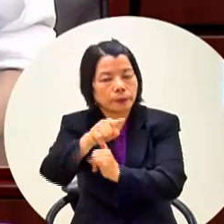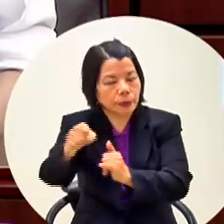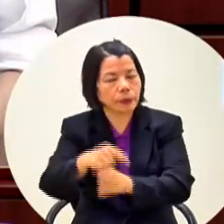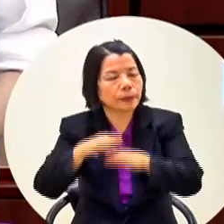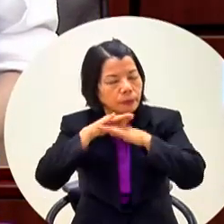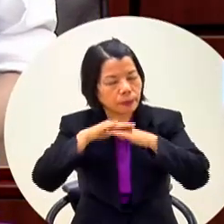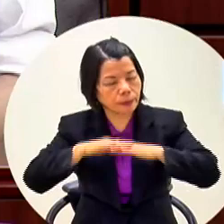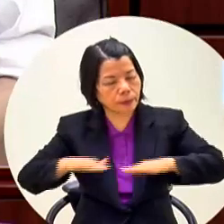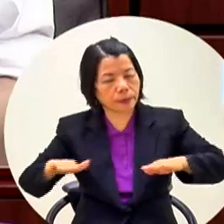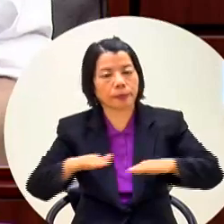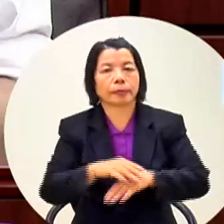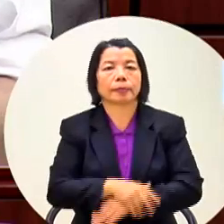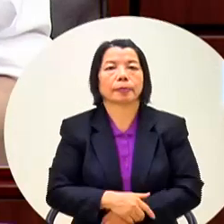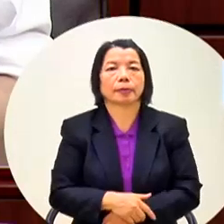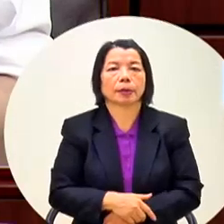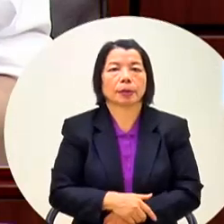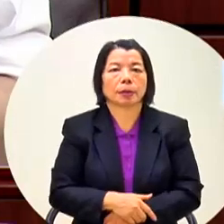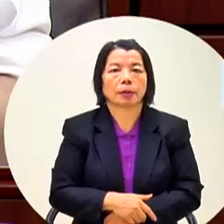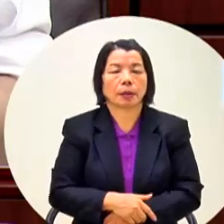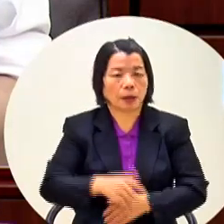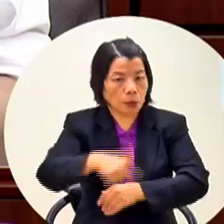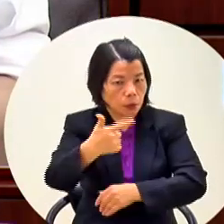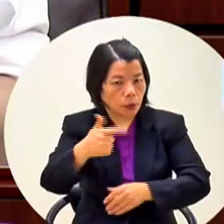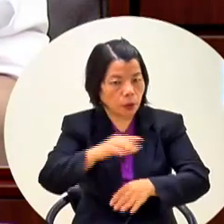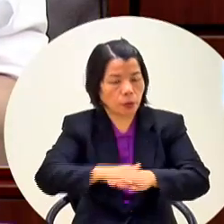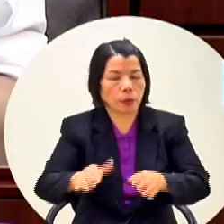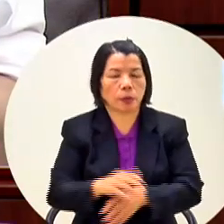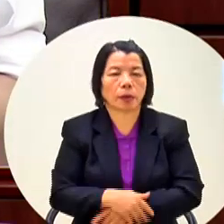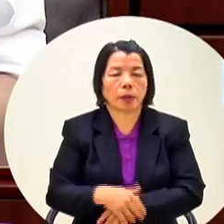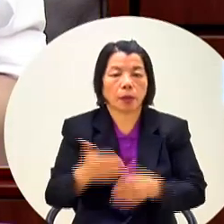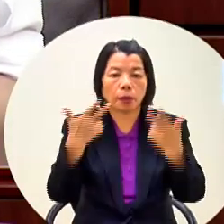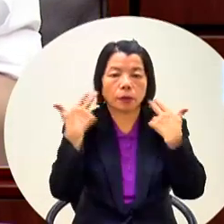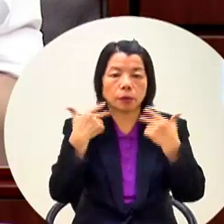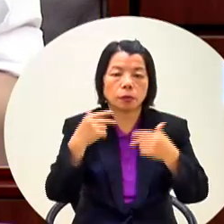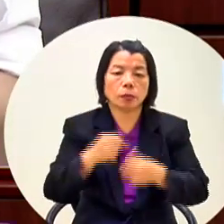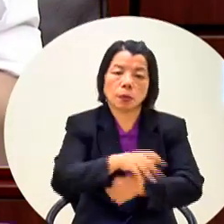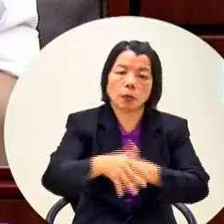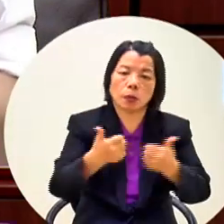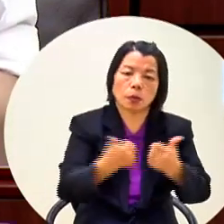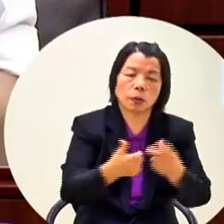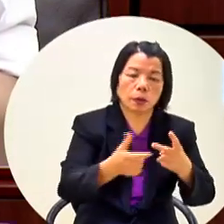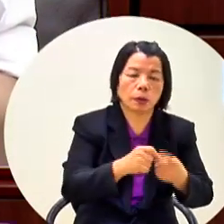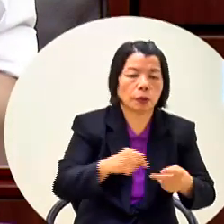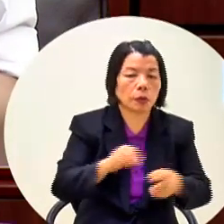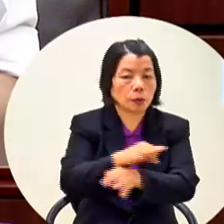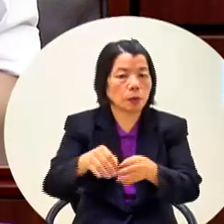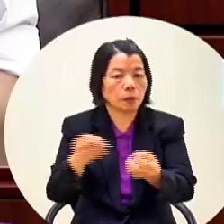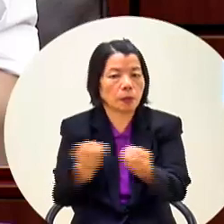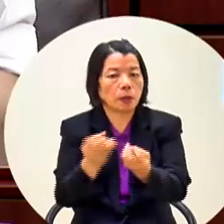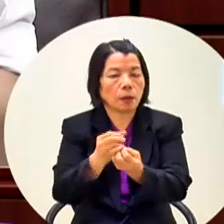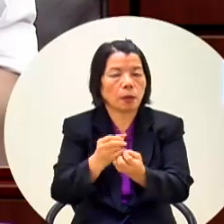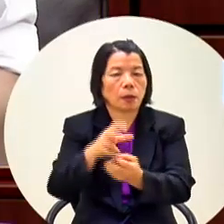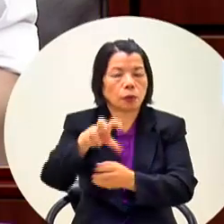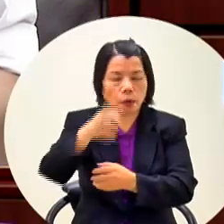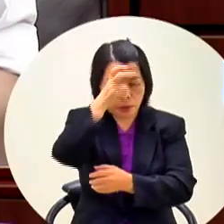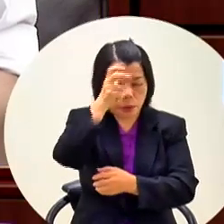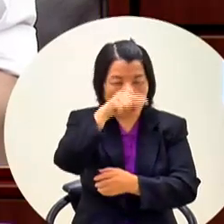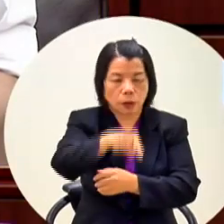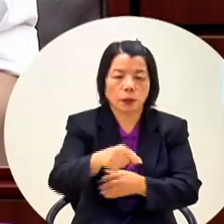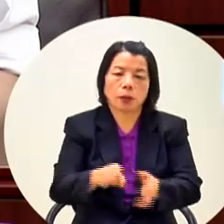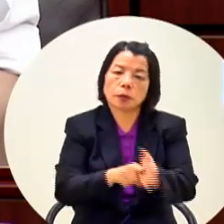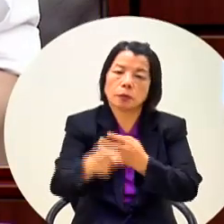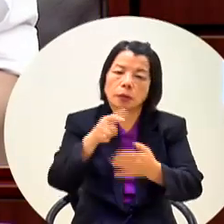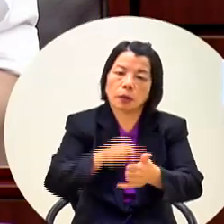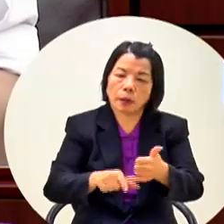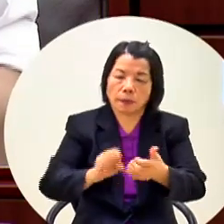那应该很快原住民委员会跟经发局相关的部门就会到茂林区做一个专案报告，而